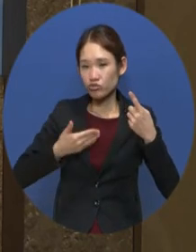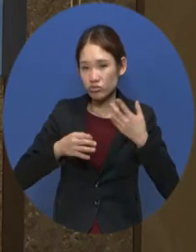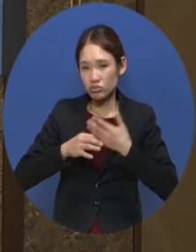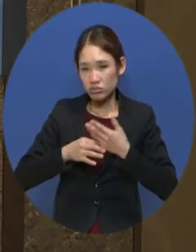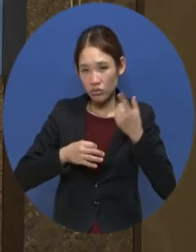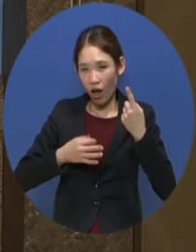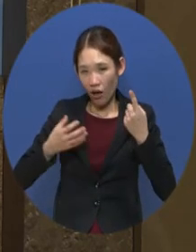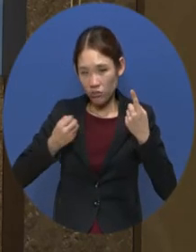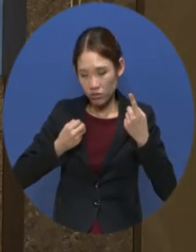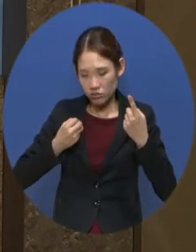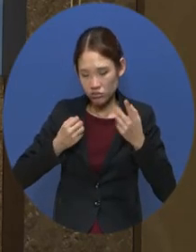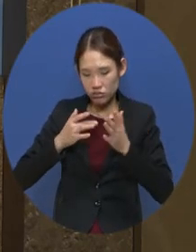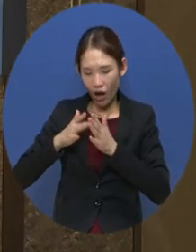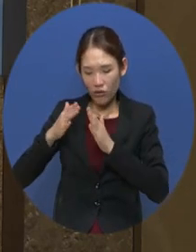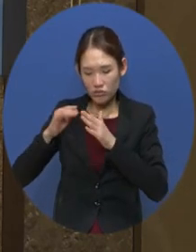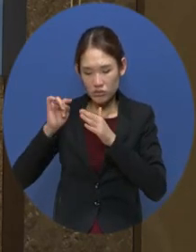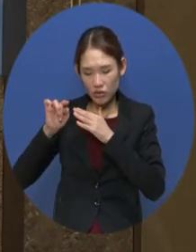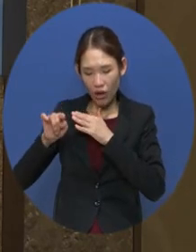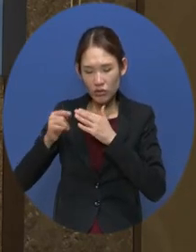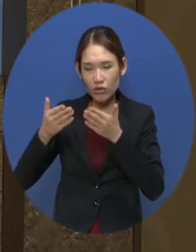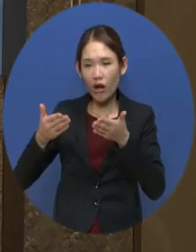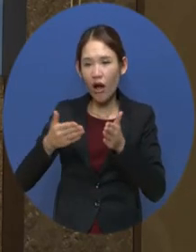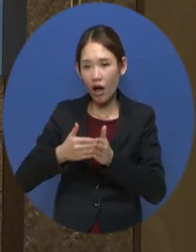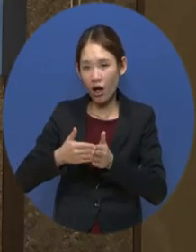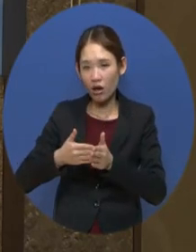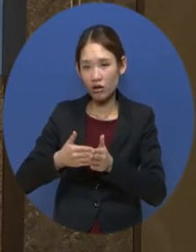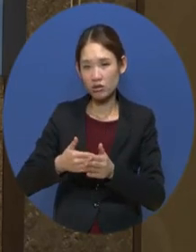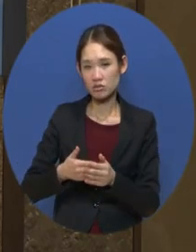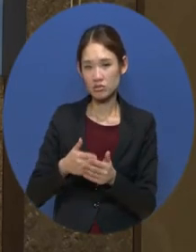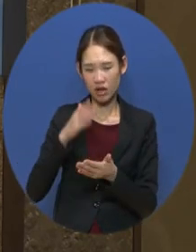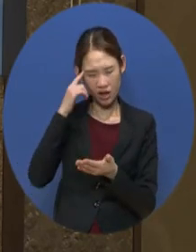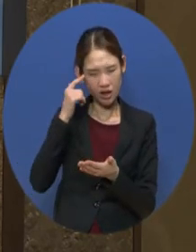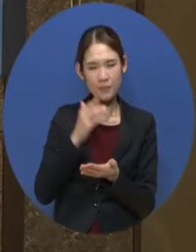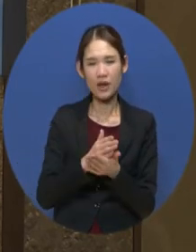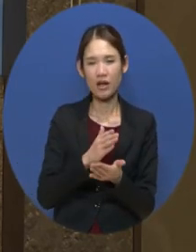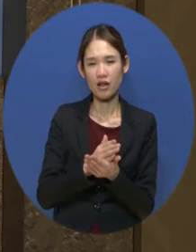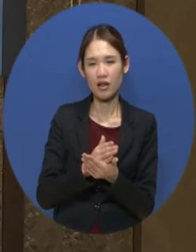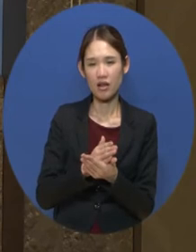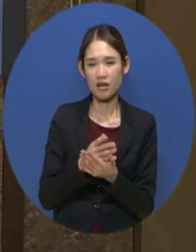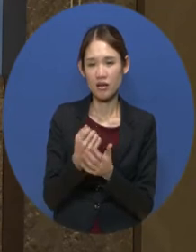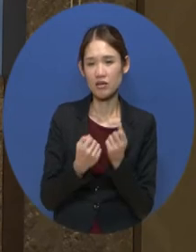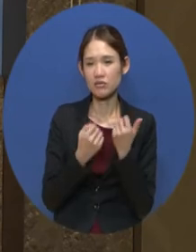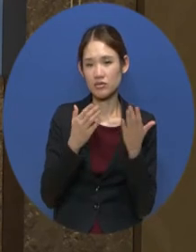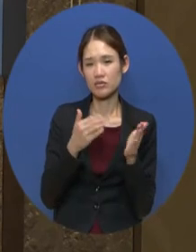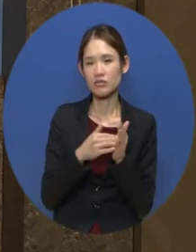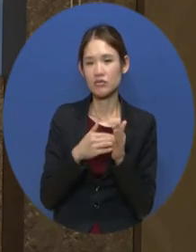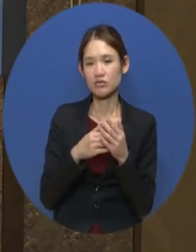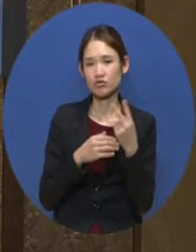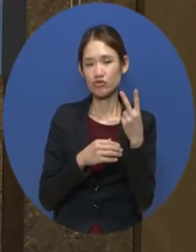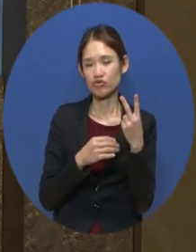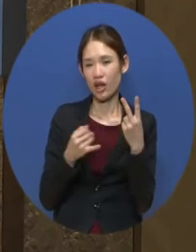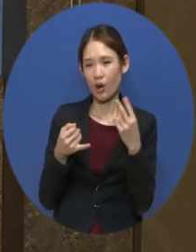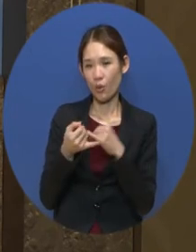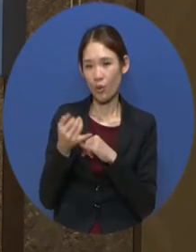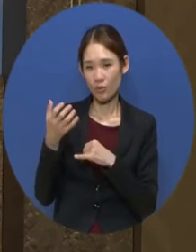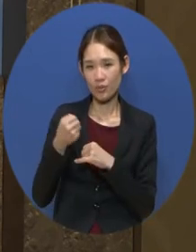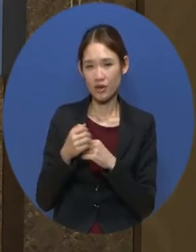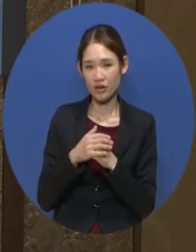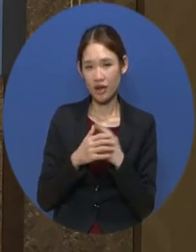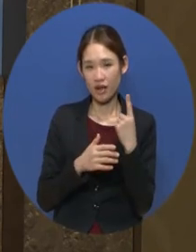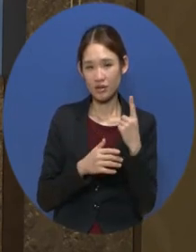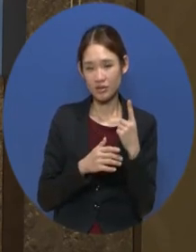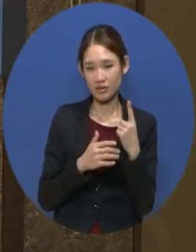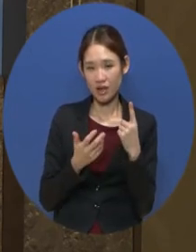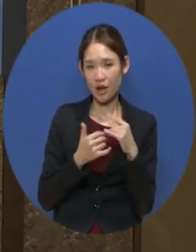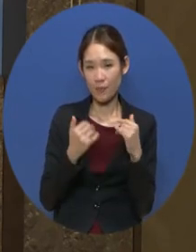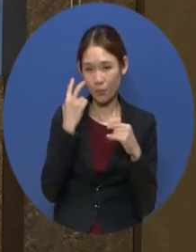받고 약국에다가 제출하고 말아요. 근데 그러시지 말라고 저는 말씀드리고 싶어요. 두 장을 꼭 받으세요. 왜? 하나는